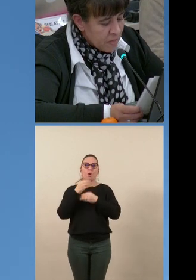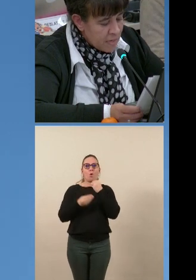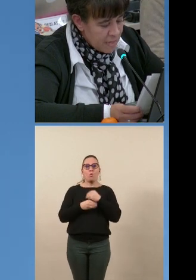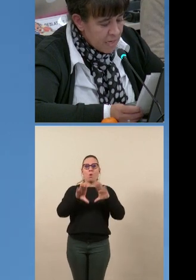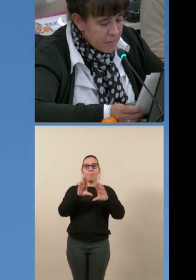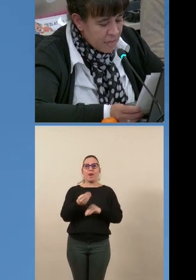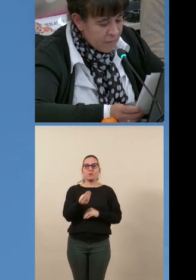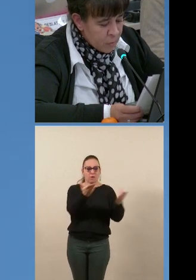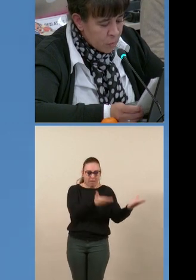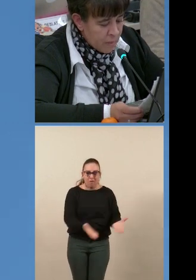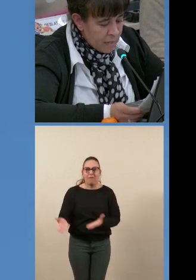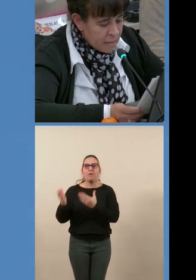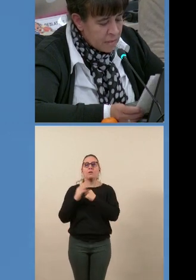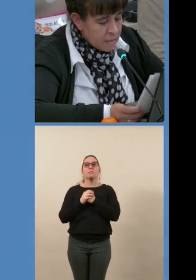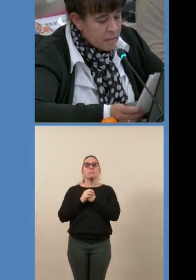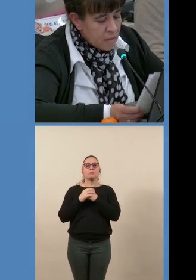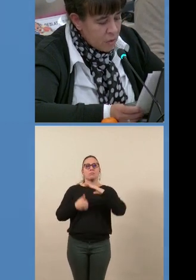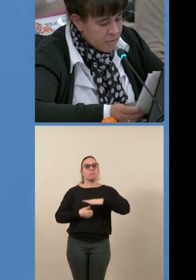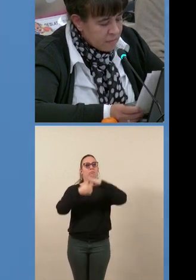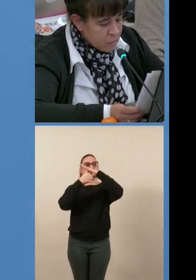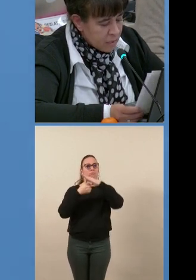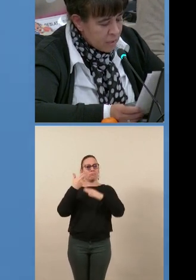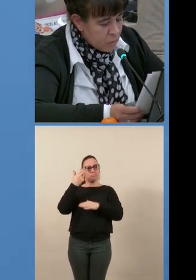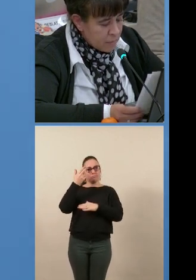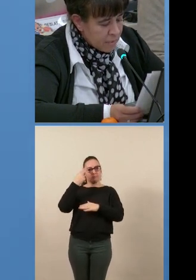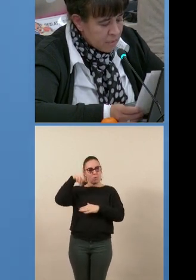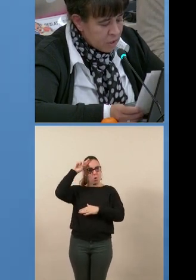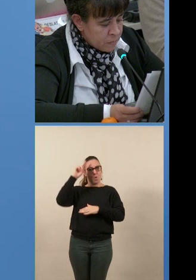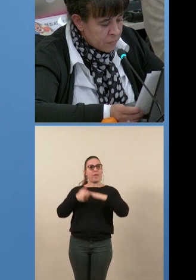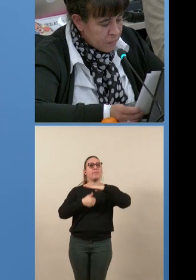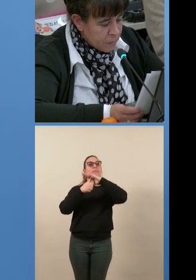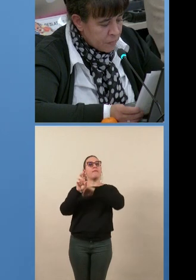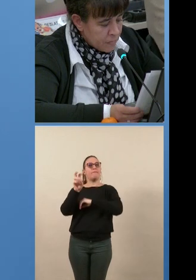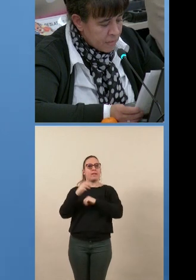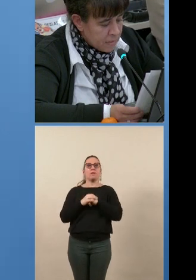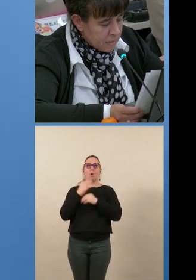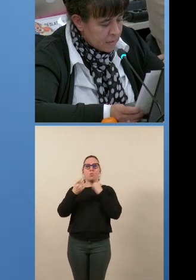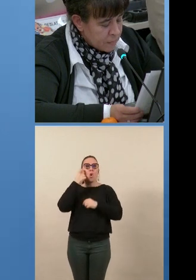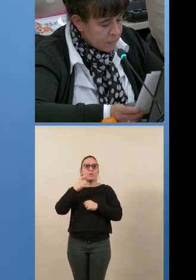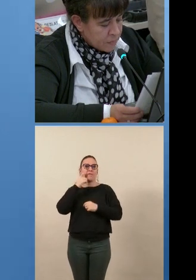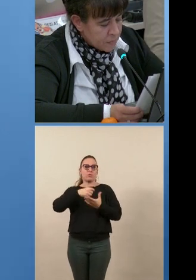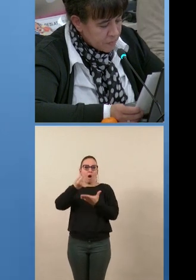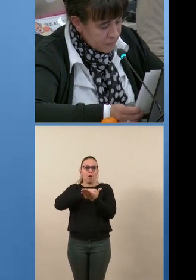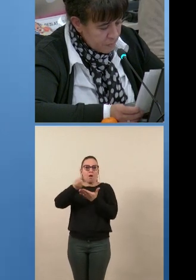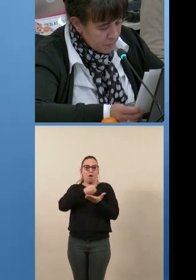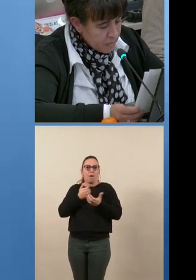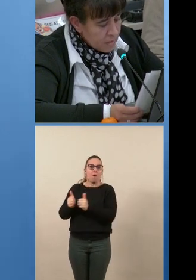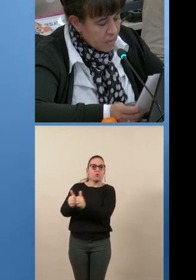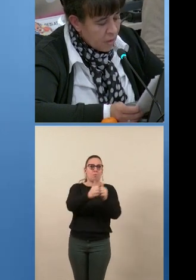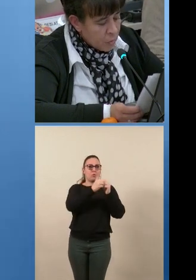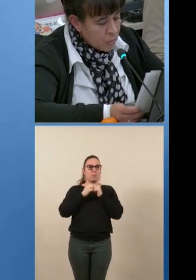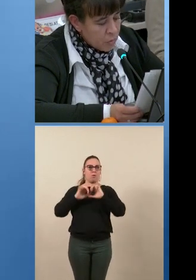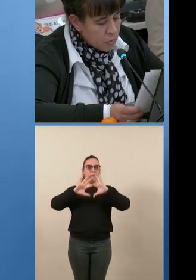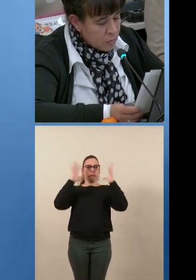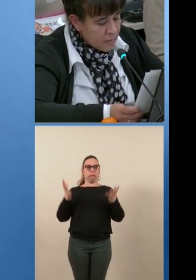l'année capitale verte européenne l'Observatoire de la donnée partagée et cetera